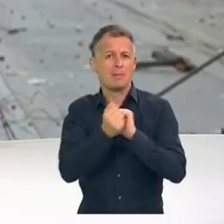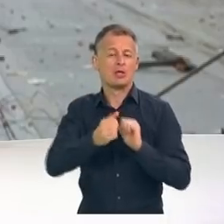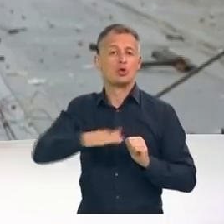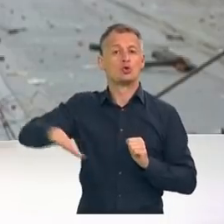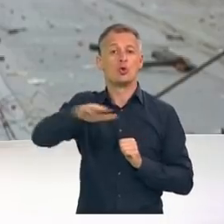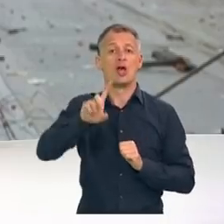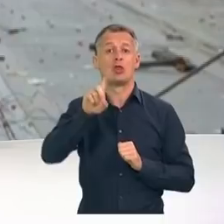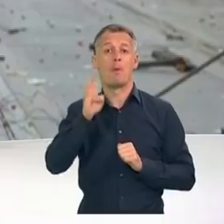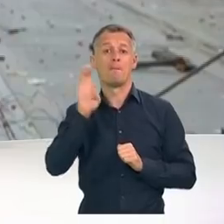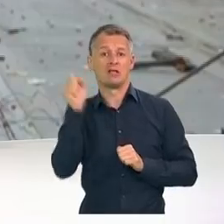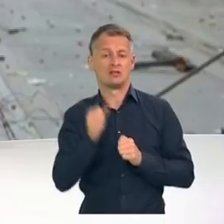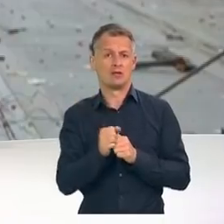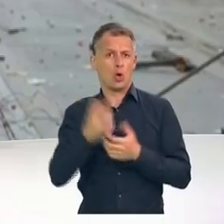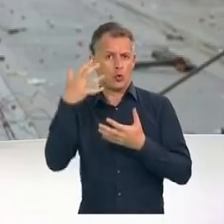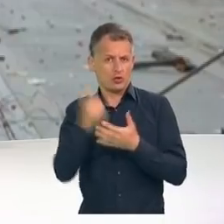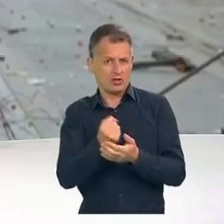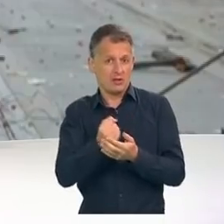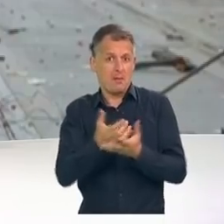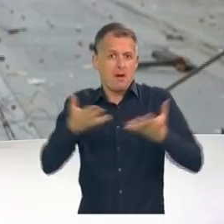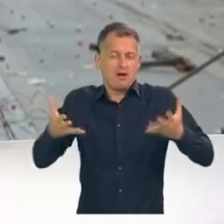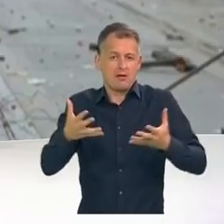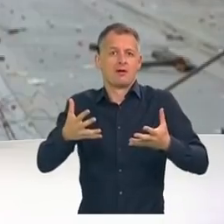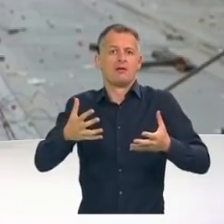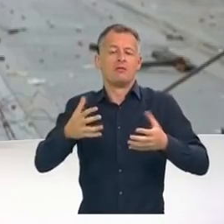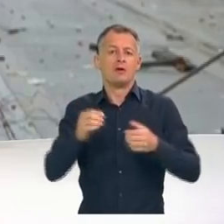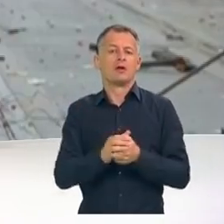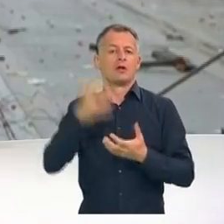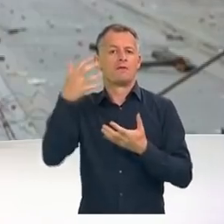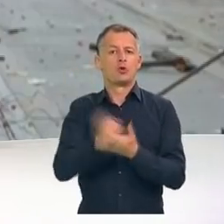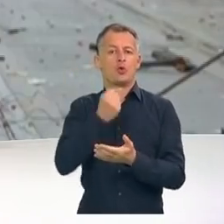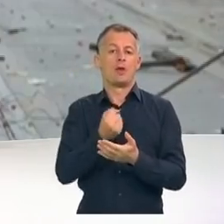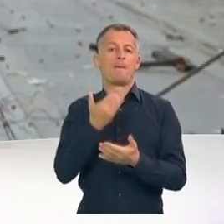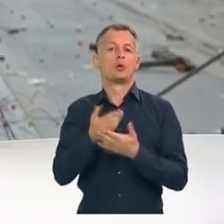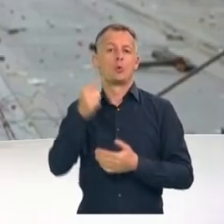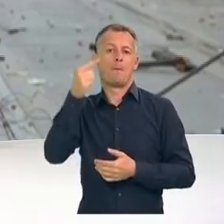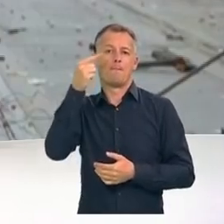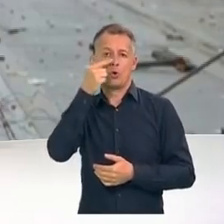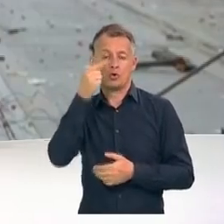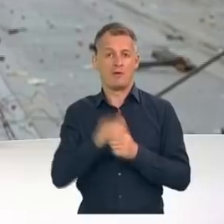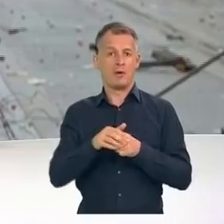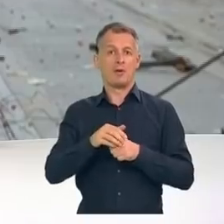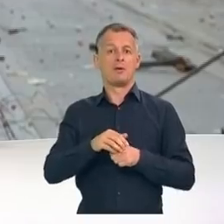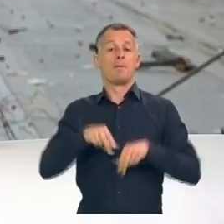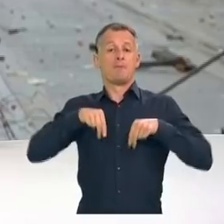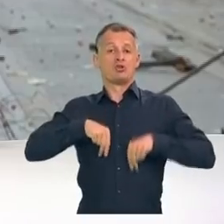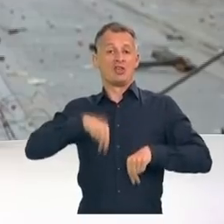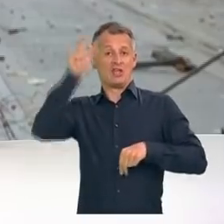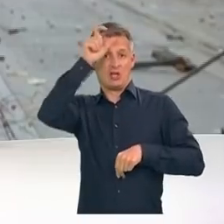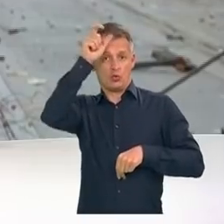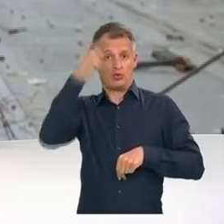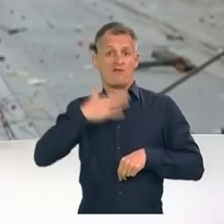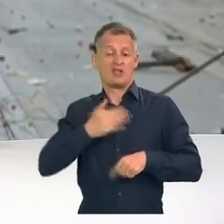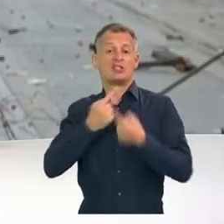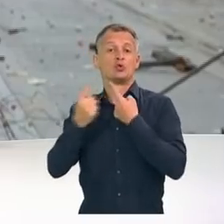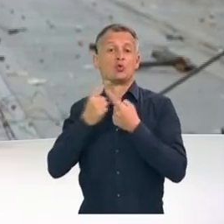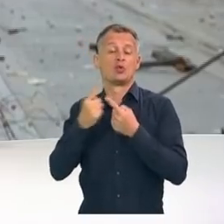Donbass, a cărei cucerire ar însemna o mare victorie pentru Moscova. Președintele Turciei dorește să discute telefonic atât cu Putin cât și cu Zelenski pentru a